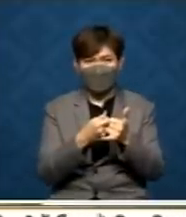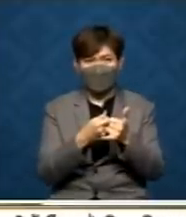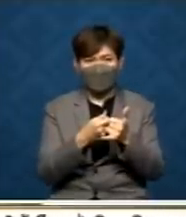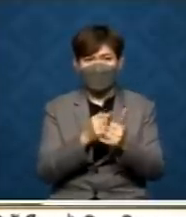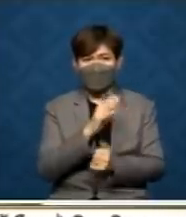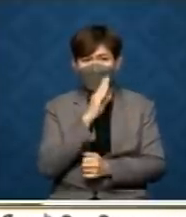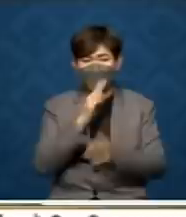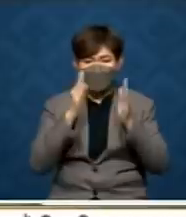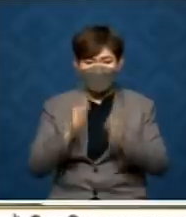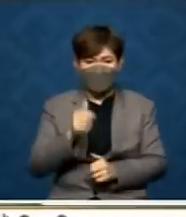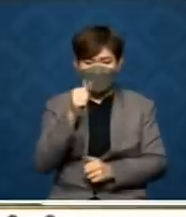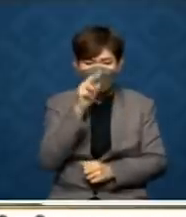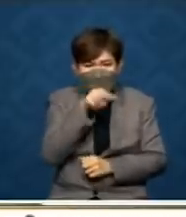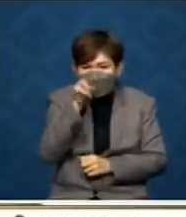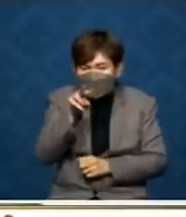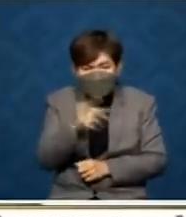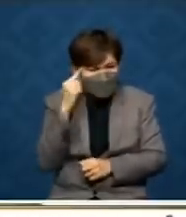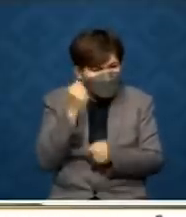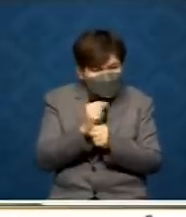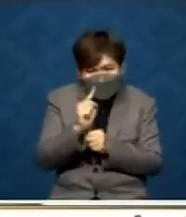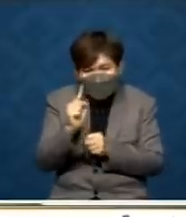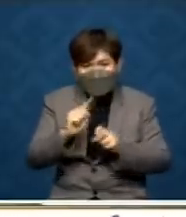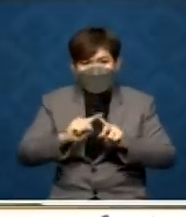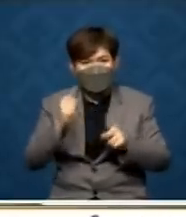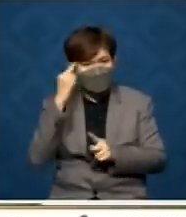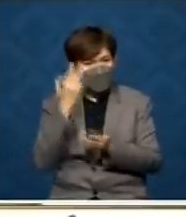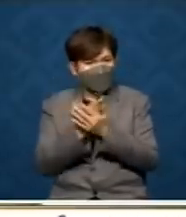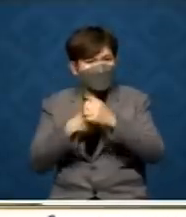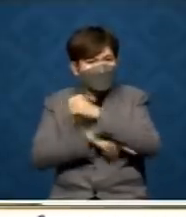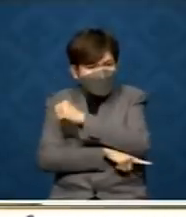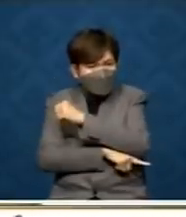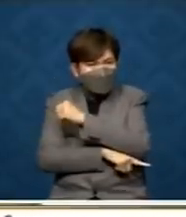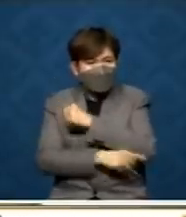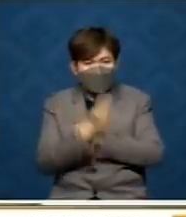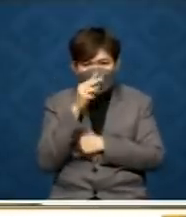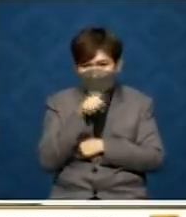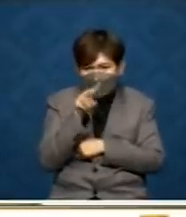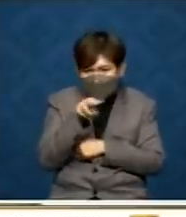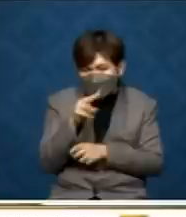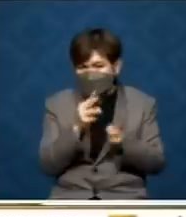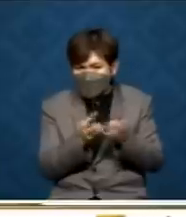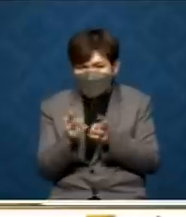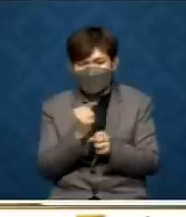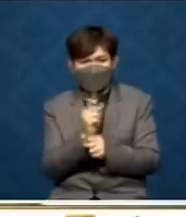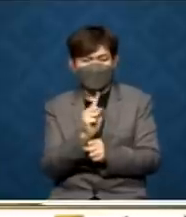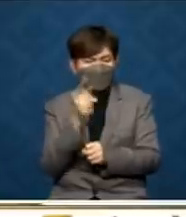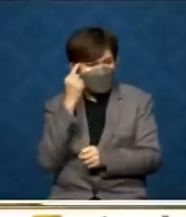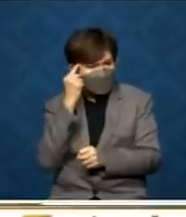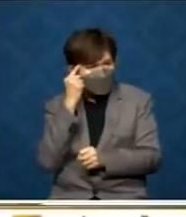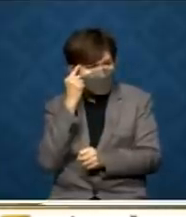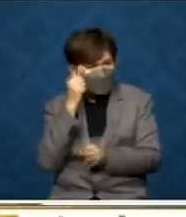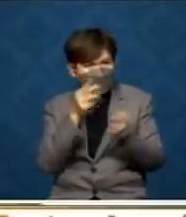ถ้าคนดีก็จะรีบหาคิดกันถ้าคนคิดจะโกงนี่มองหาช่องโกงเลยเนื้อ